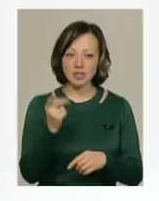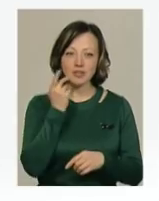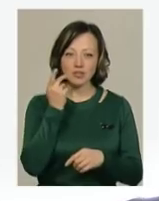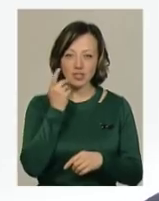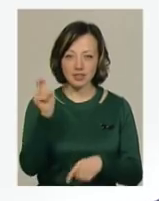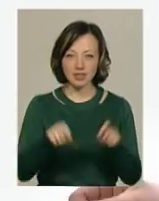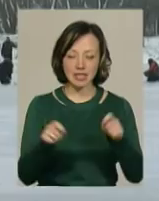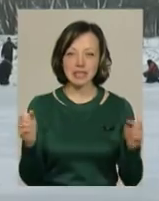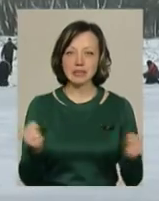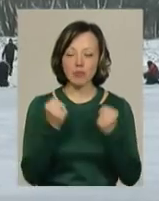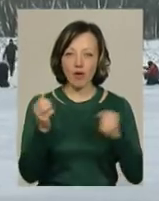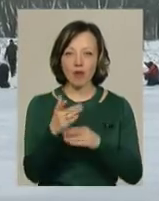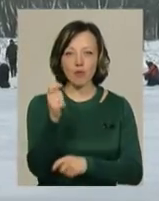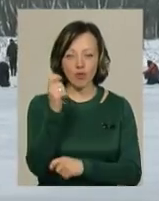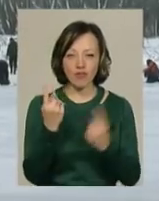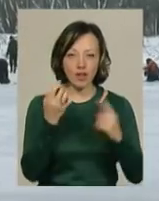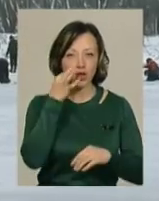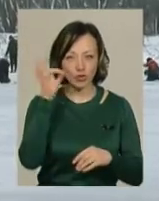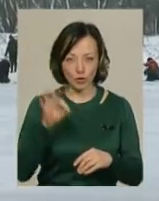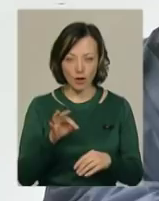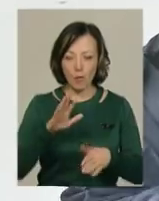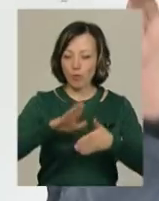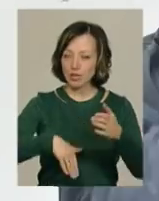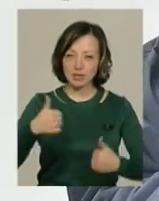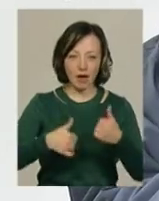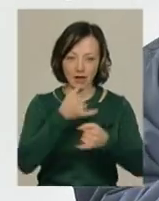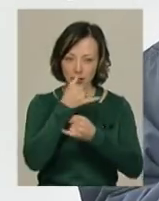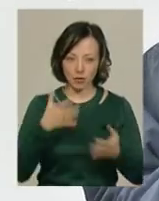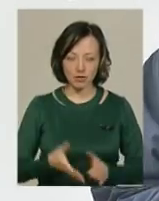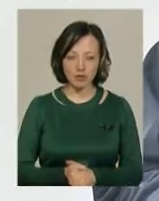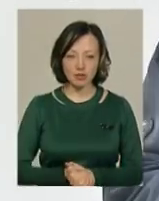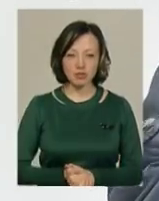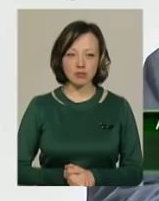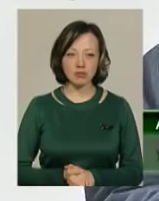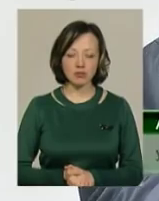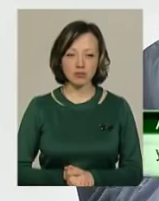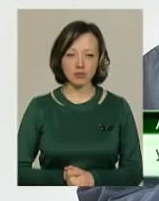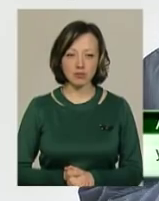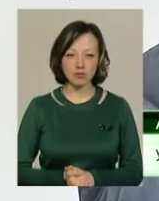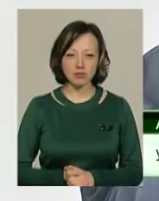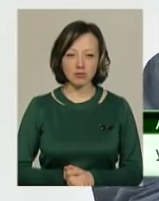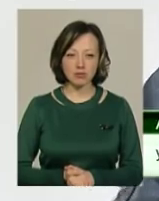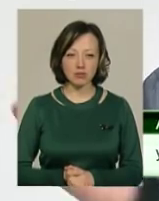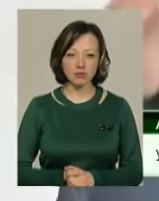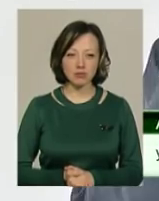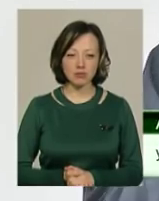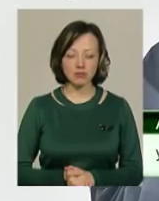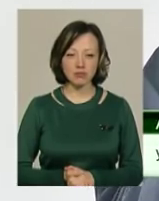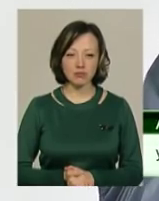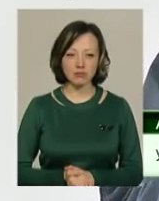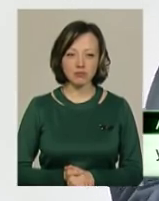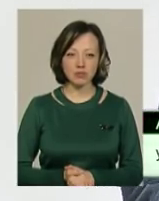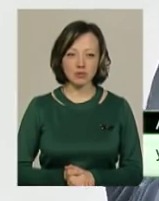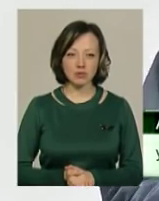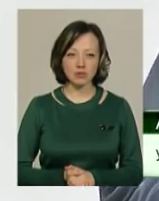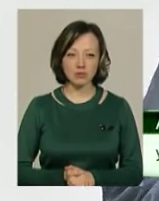завсідники зимової риболовлі, мають у цьому великий досвід і пропустити змагання не могли. В день ми виїхали в час і в 10 ночі ми приїхали, тому що погода